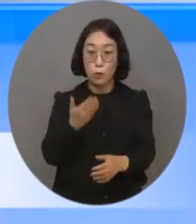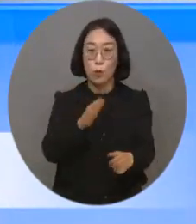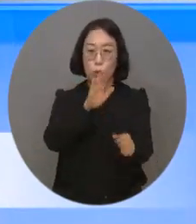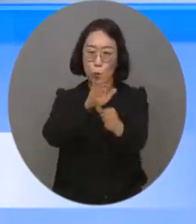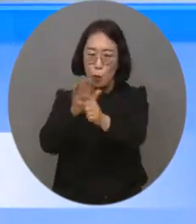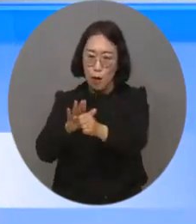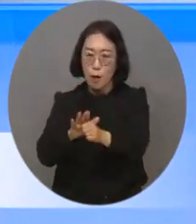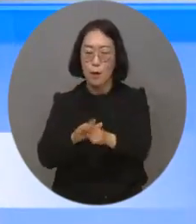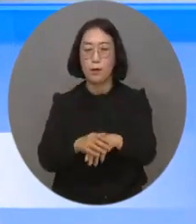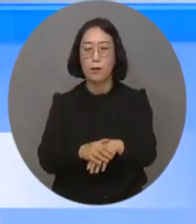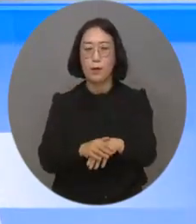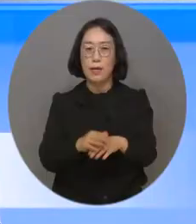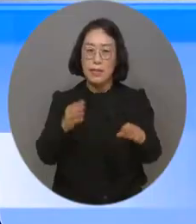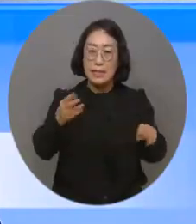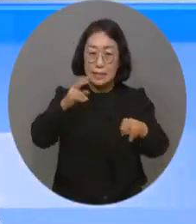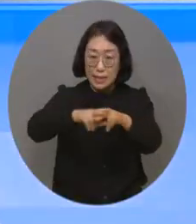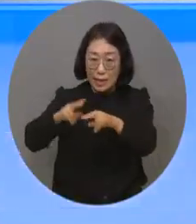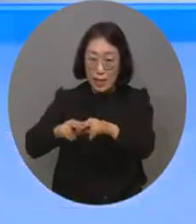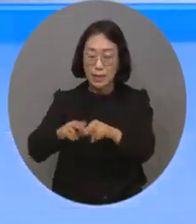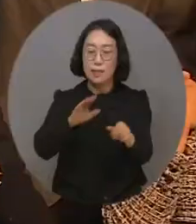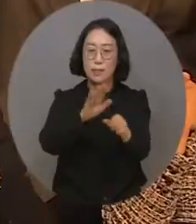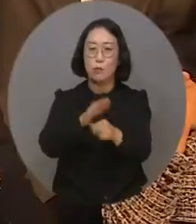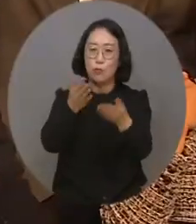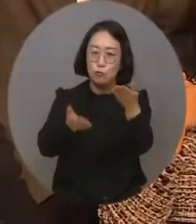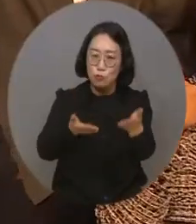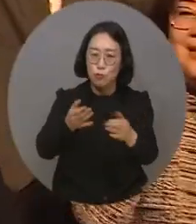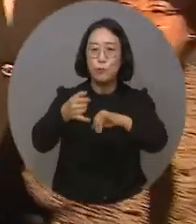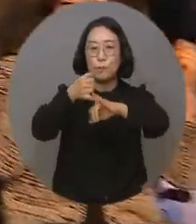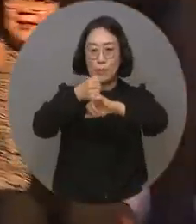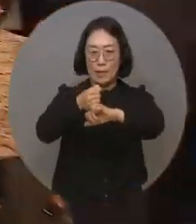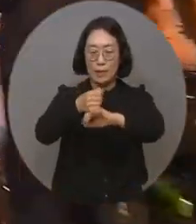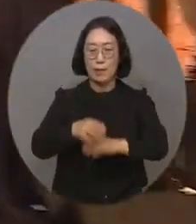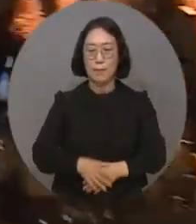촘촘한 일자리망을 통해 적극 지원하겠습니다.